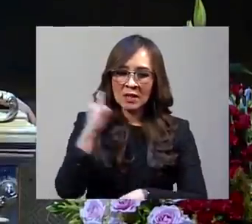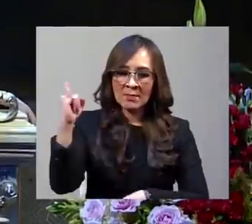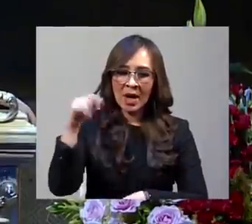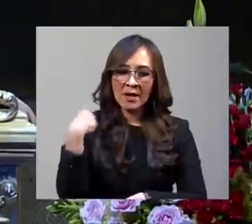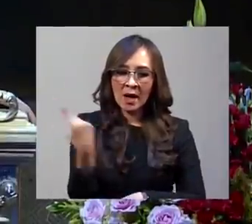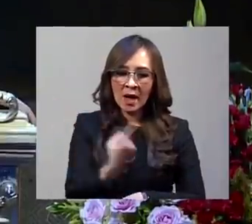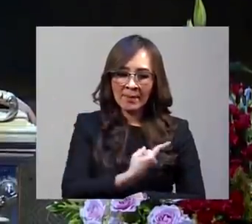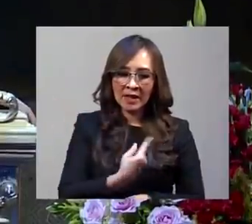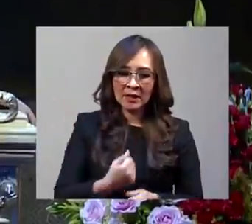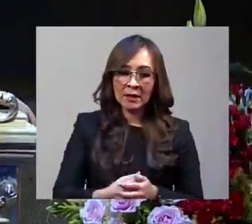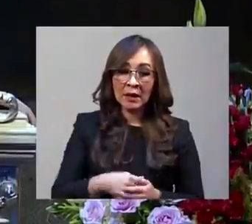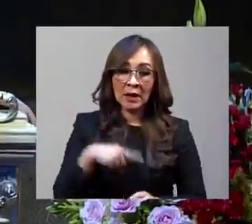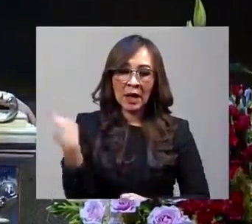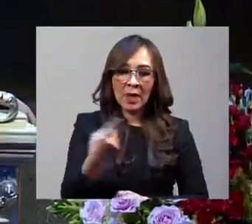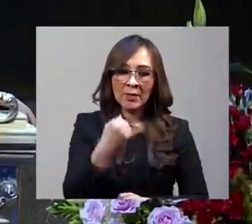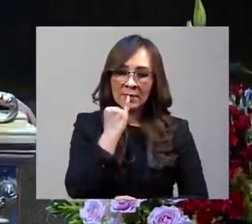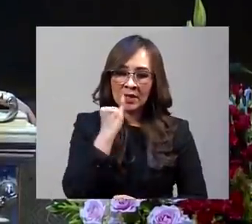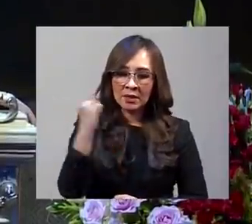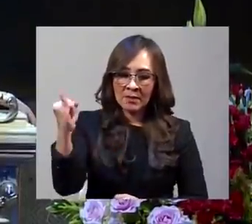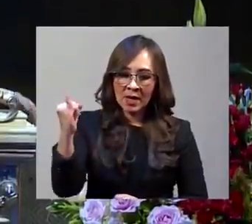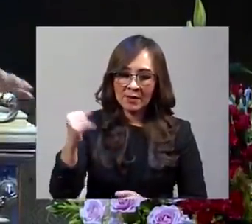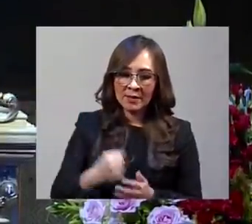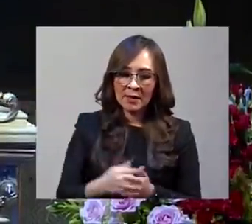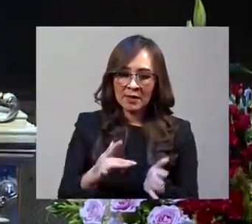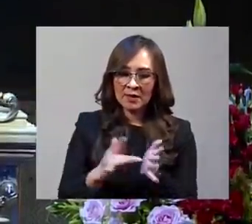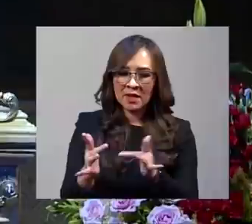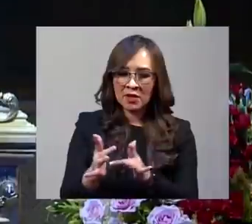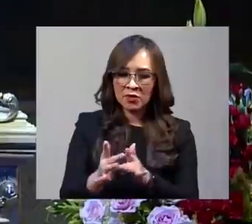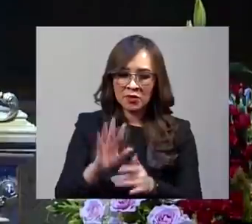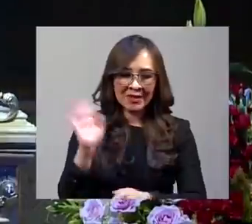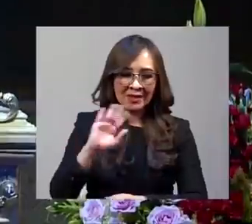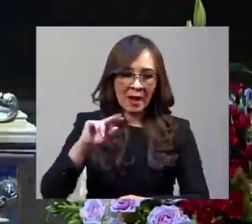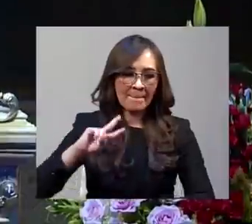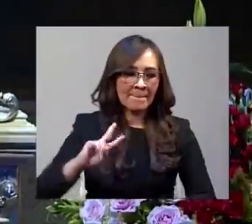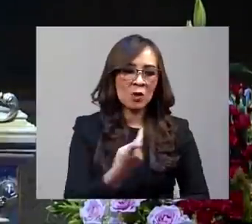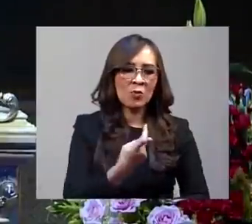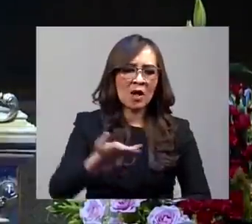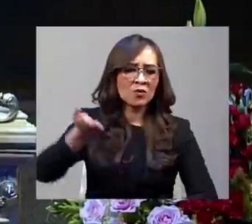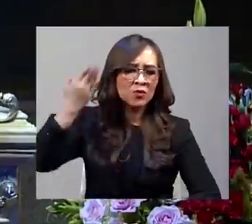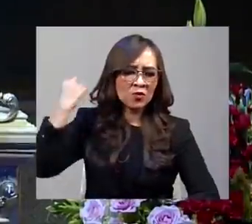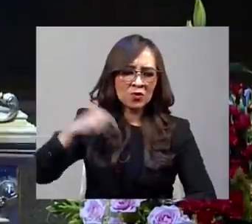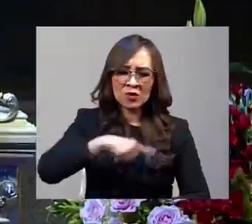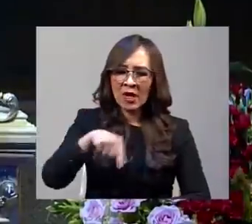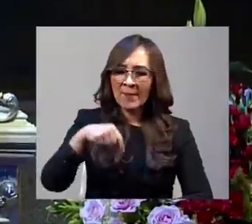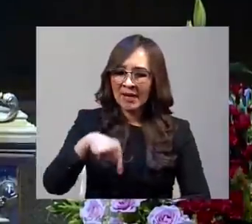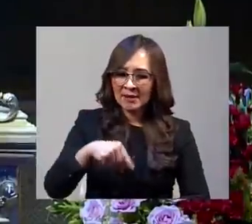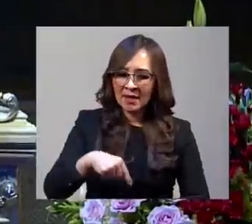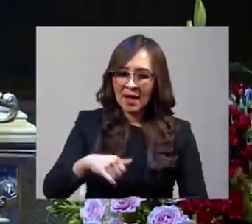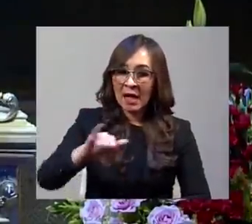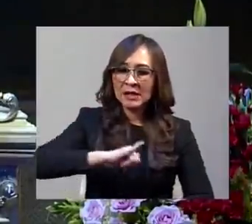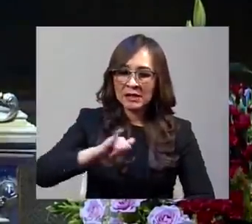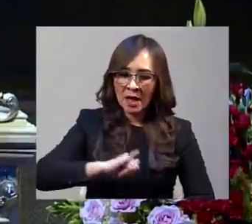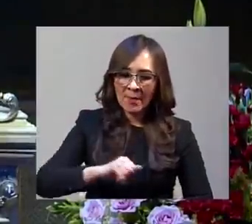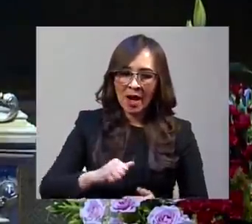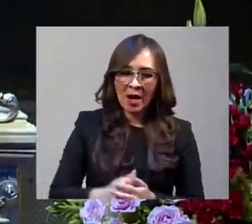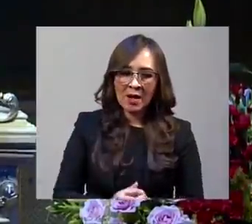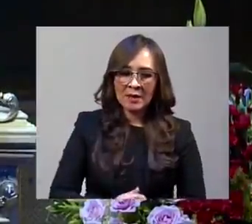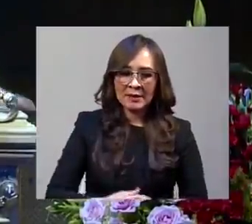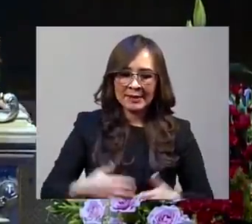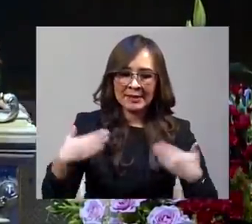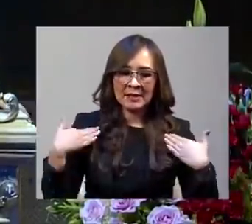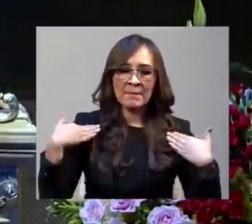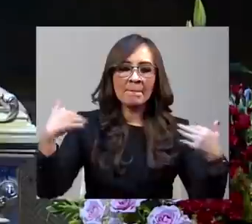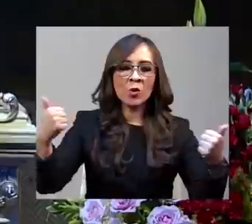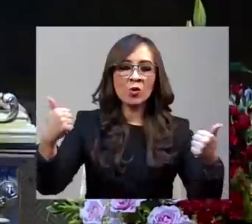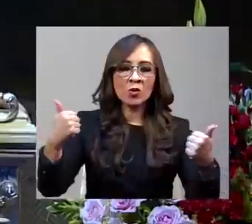Dan kami beriman. Yesus kami tidak berubah dulu, kemarin, hari ini sampai selama-lamanya. Oleh bilur Yesus sembuhlah.